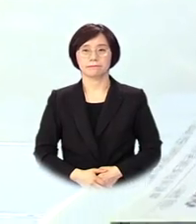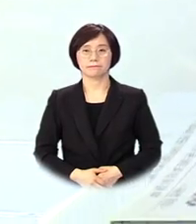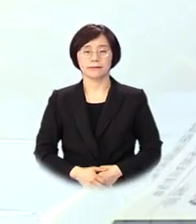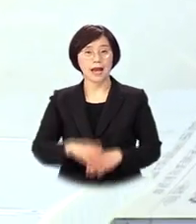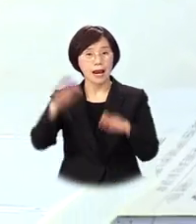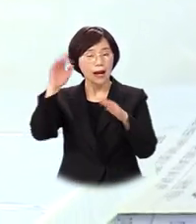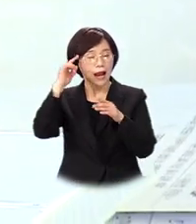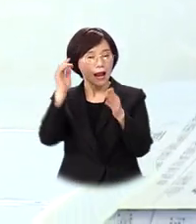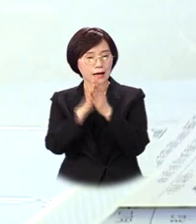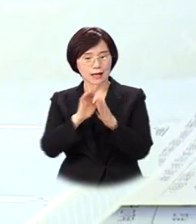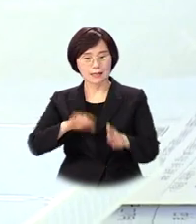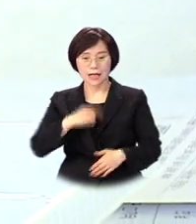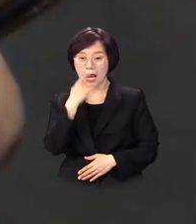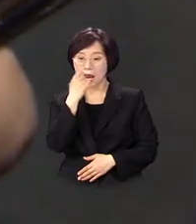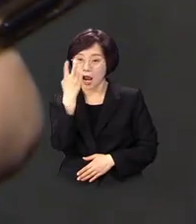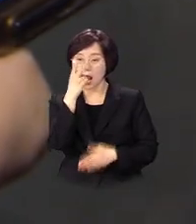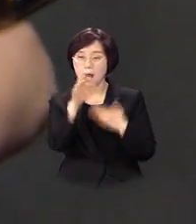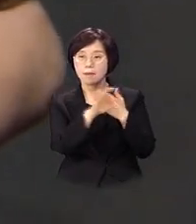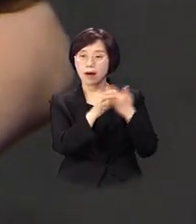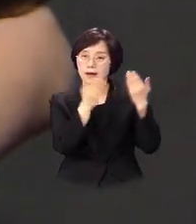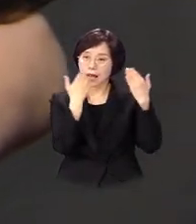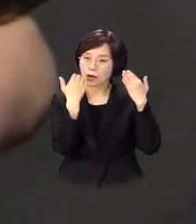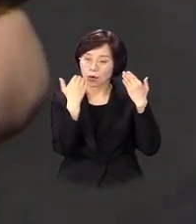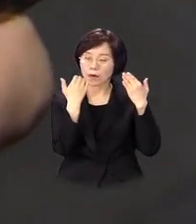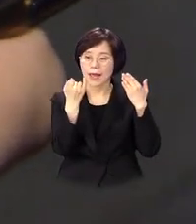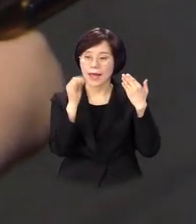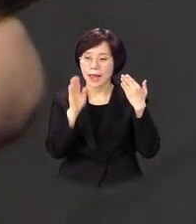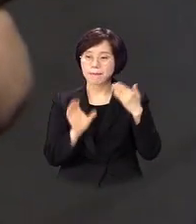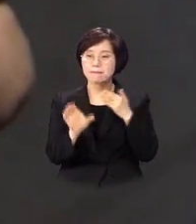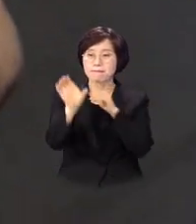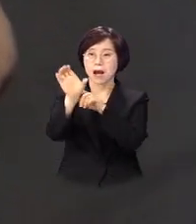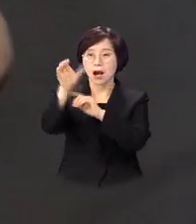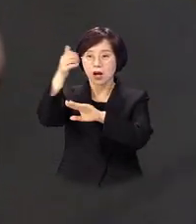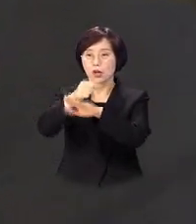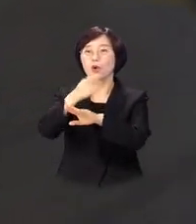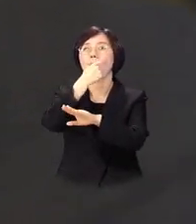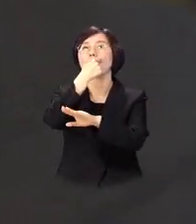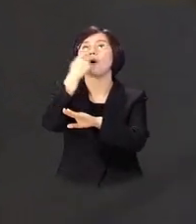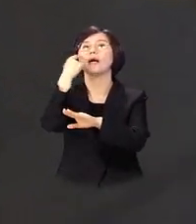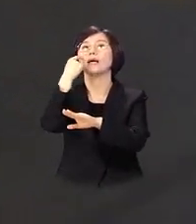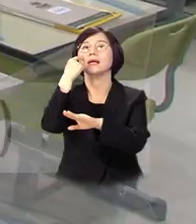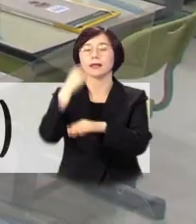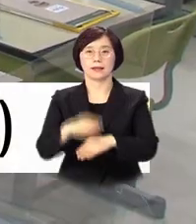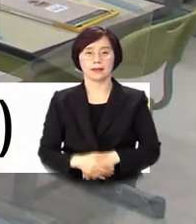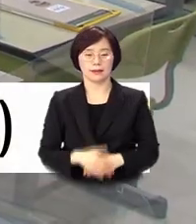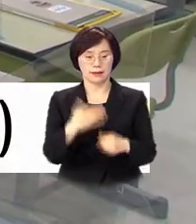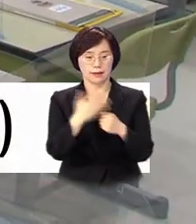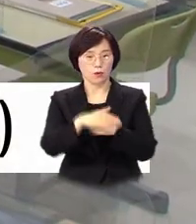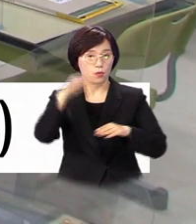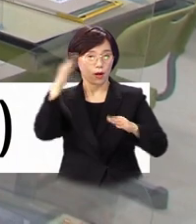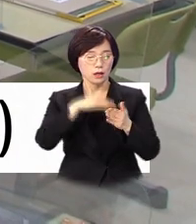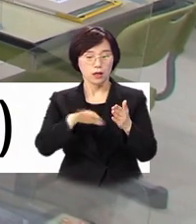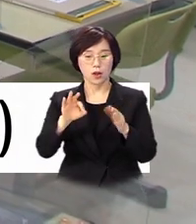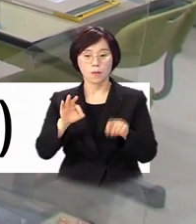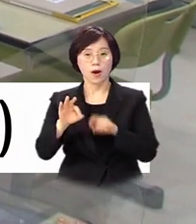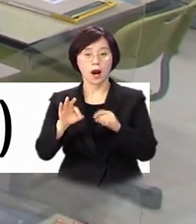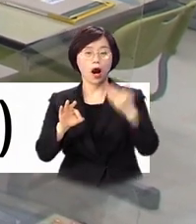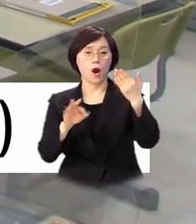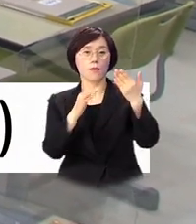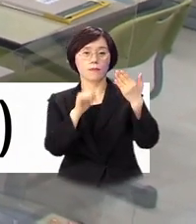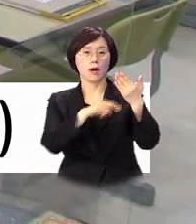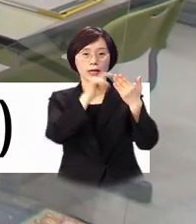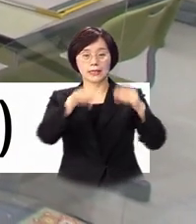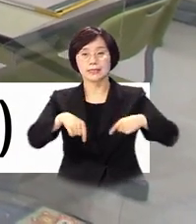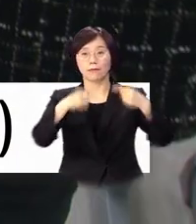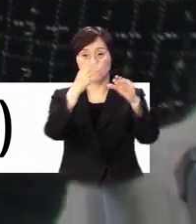아이들이 알아서 자가 진단을 하면 학교는 자가진단 앱을 통해 결과를 확인합니다 택운은 학생 10명 중 9명 골로